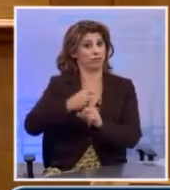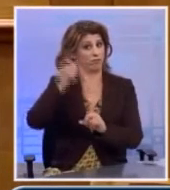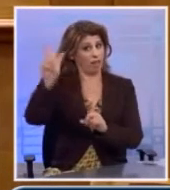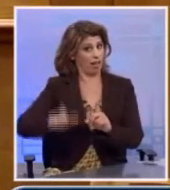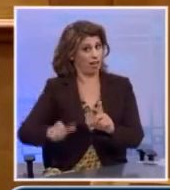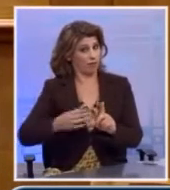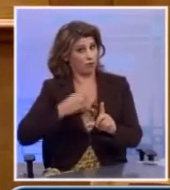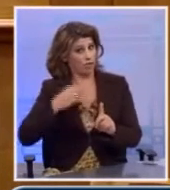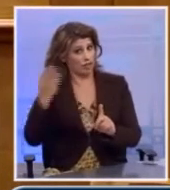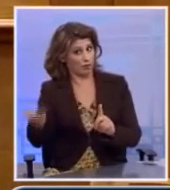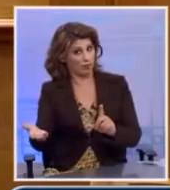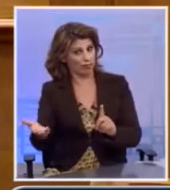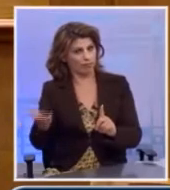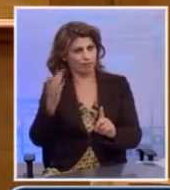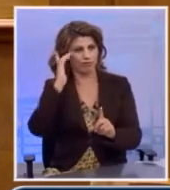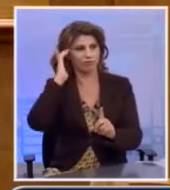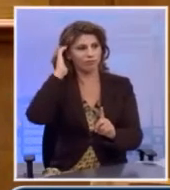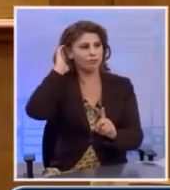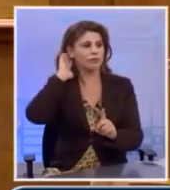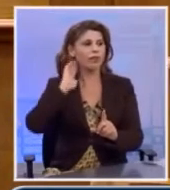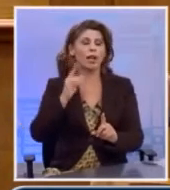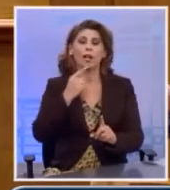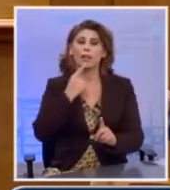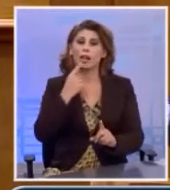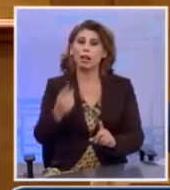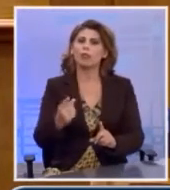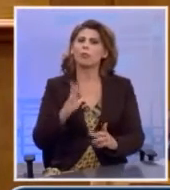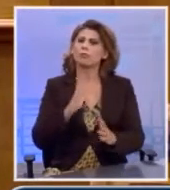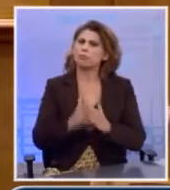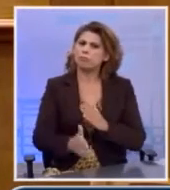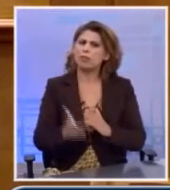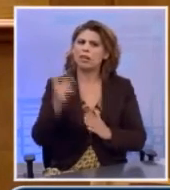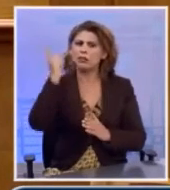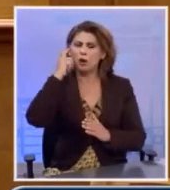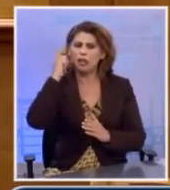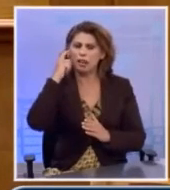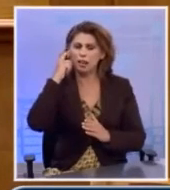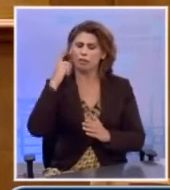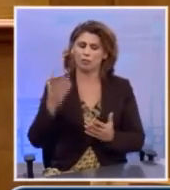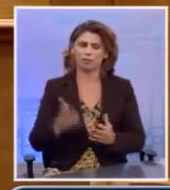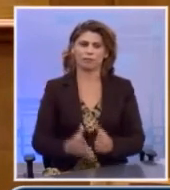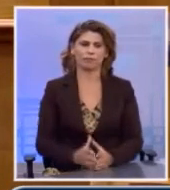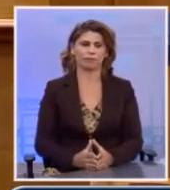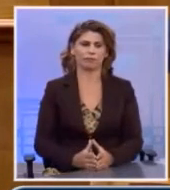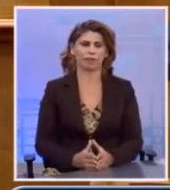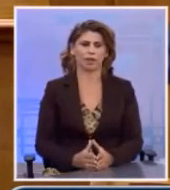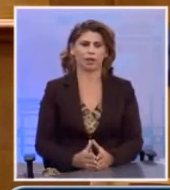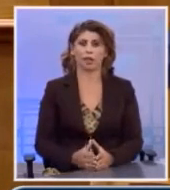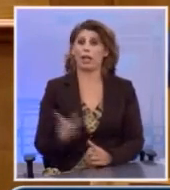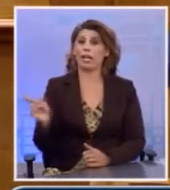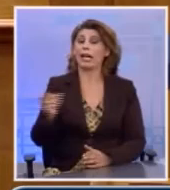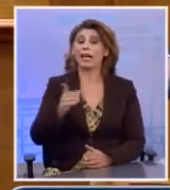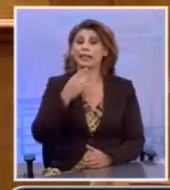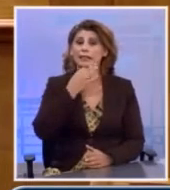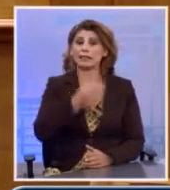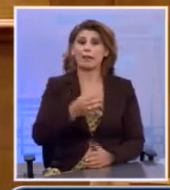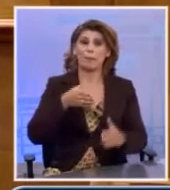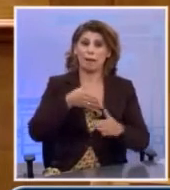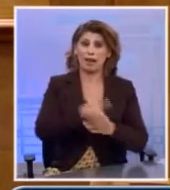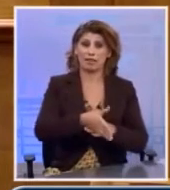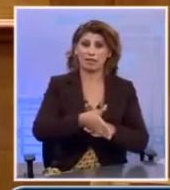κυρίου? Για να το πω λοιπόν μια και καλή, για να το καταλάβετε. Εσείς ονομάζετε παρέμβαση στη